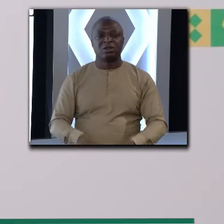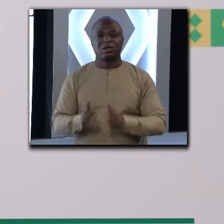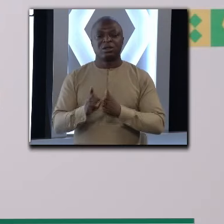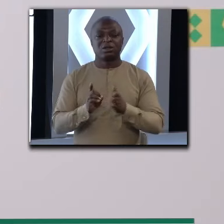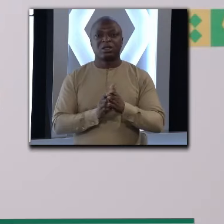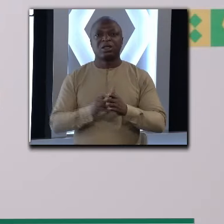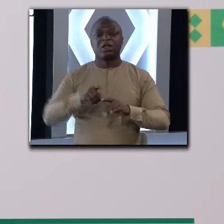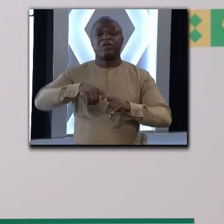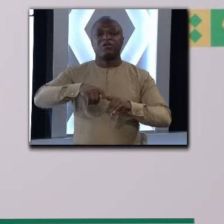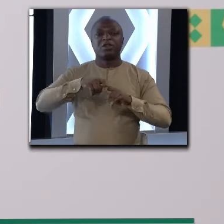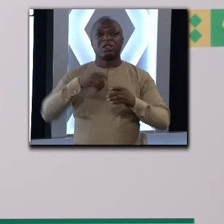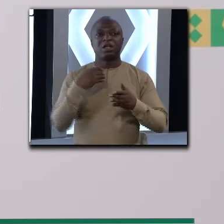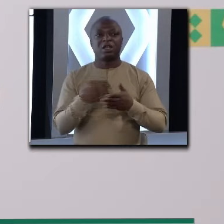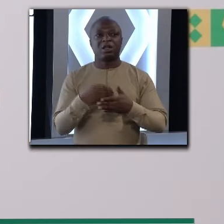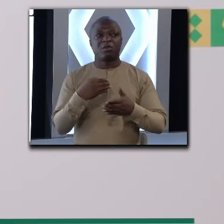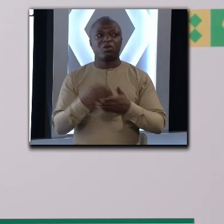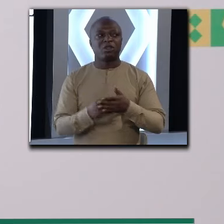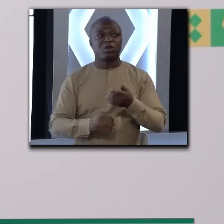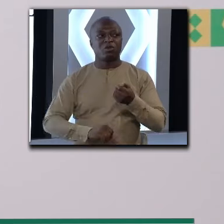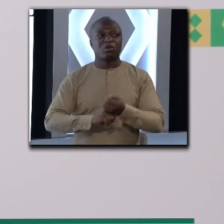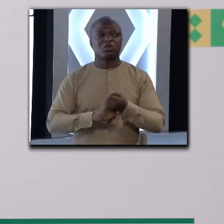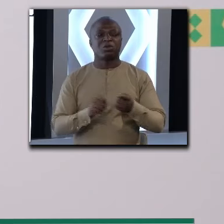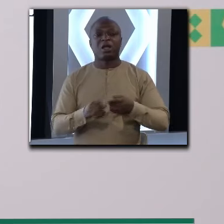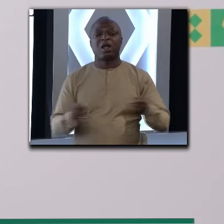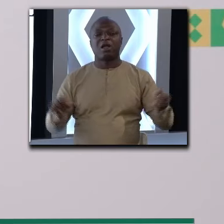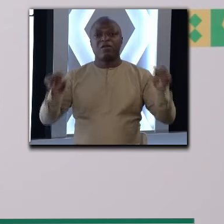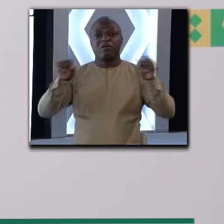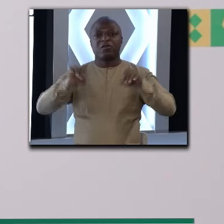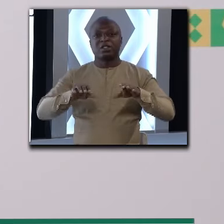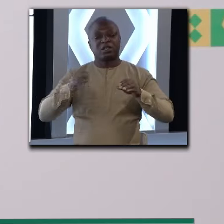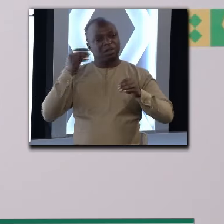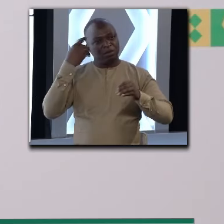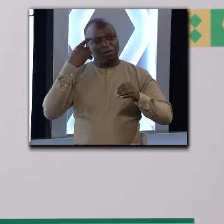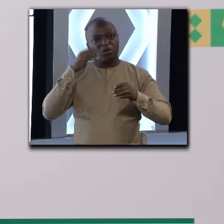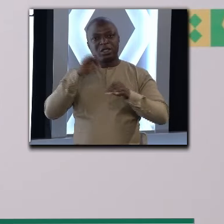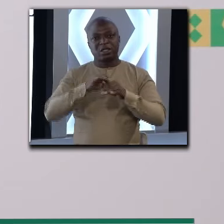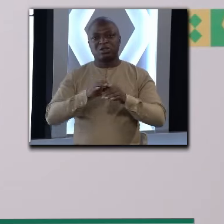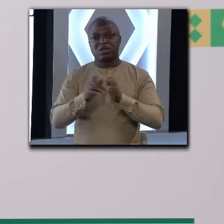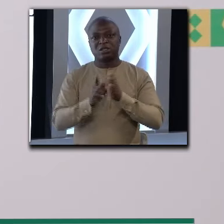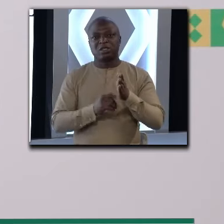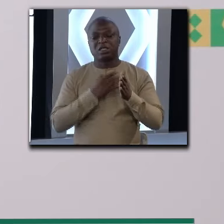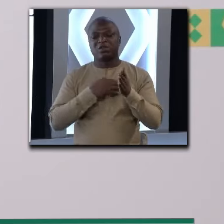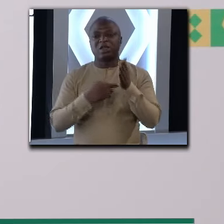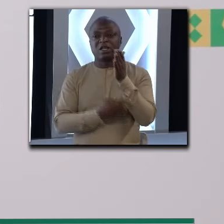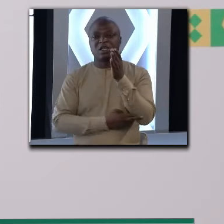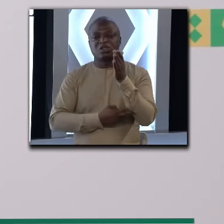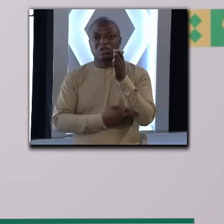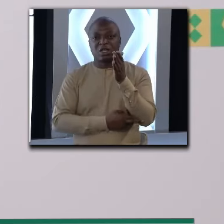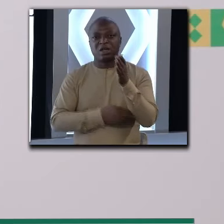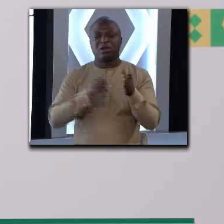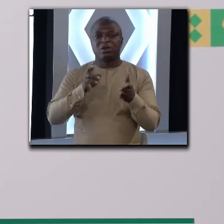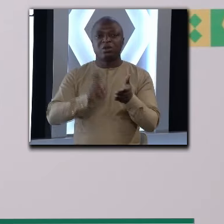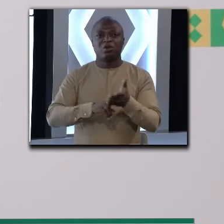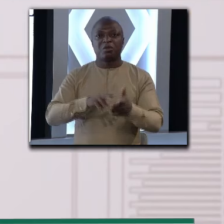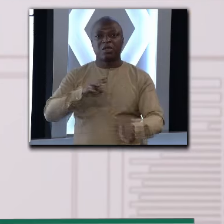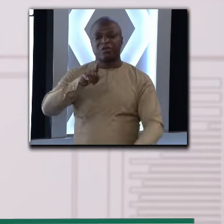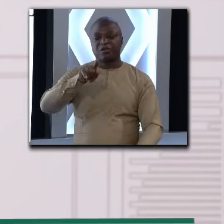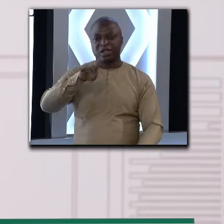Décret fixant les montants du cautionnement à verser pour les élections législatives et régionales